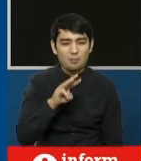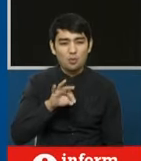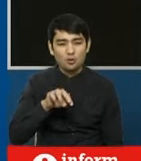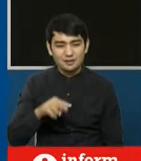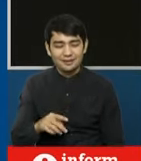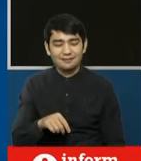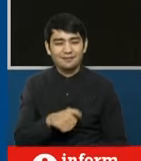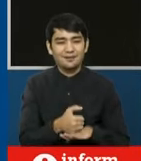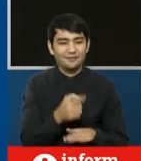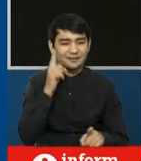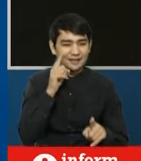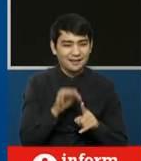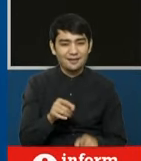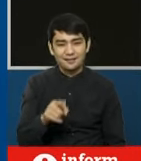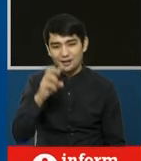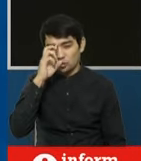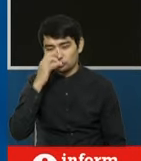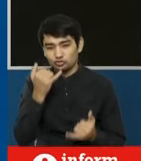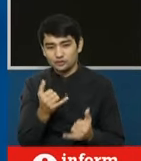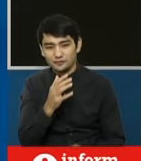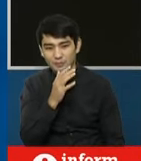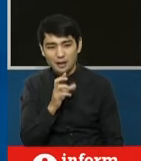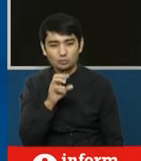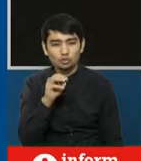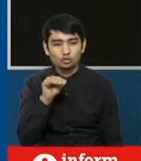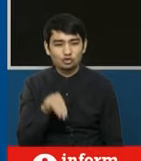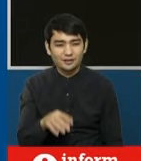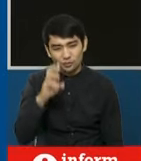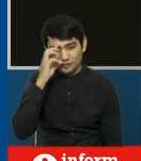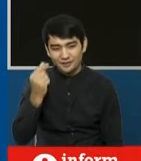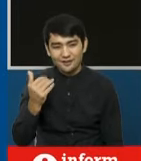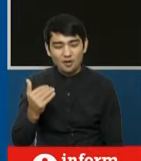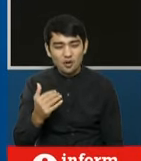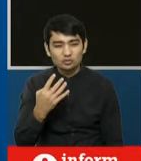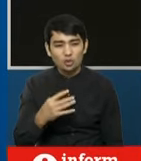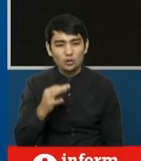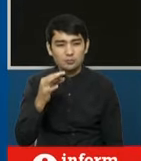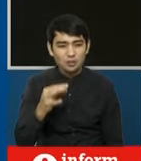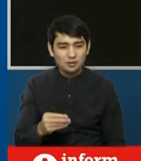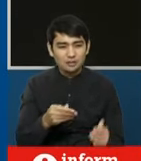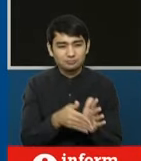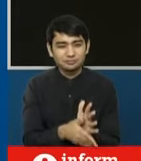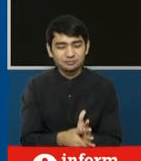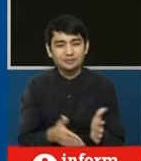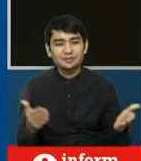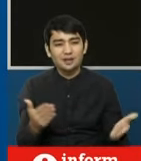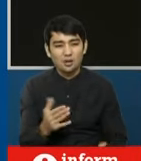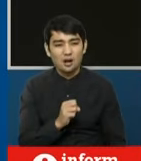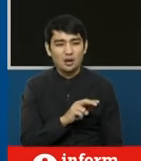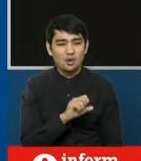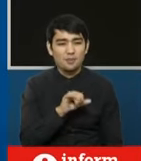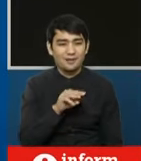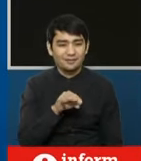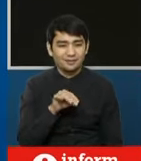бұл мемлекеттің қазірдің өзінде мынау бюджеттегі 40% шығындар әлеуметтік шығындар болып табылғандықтан,